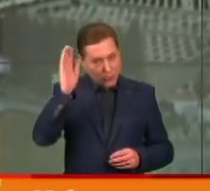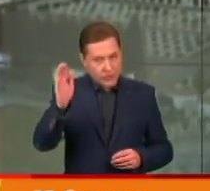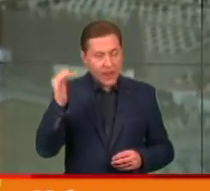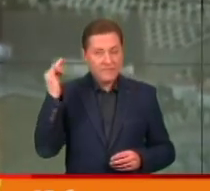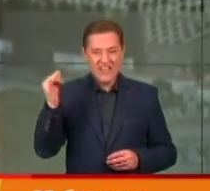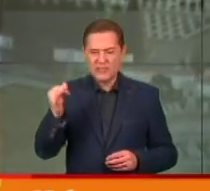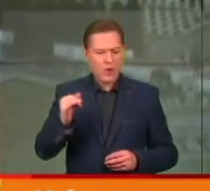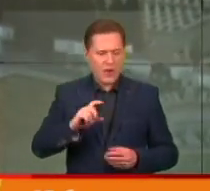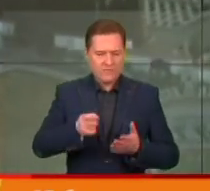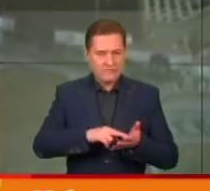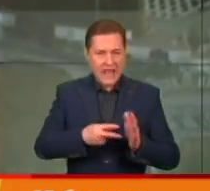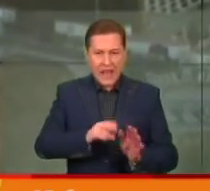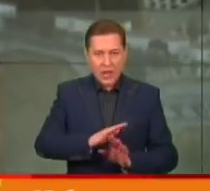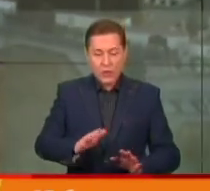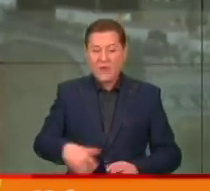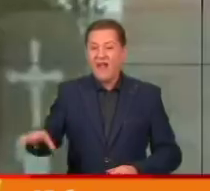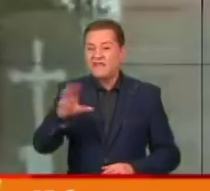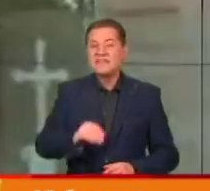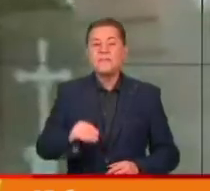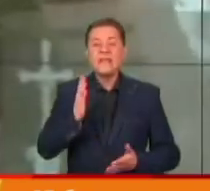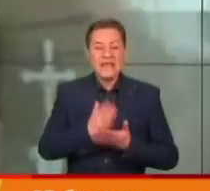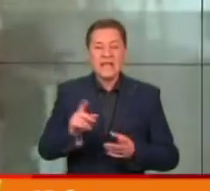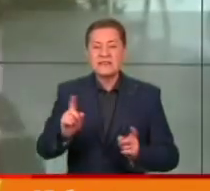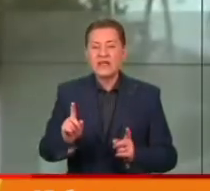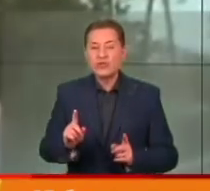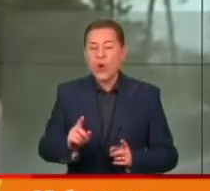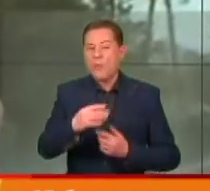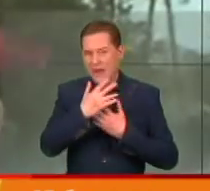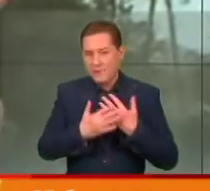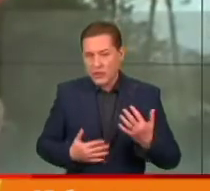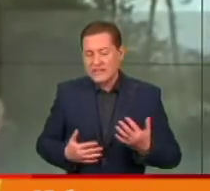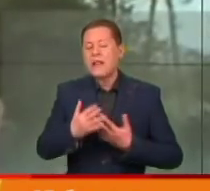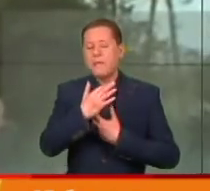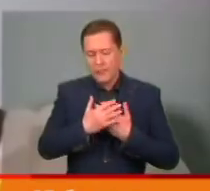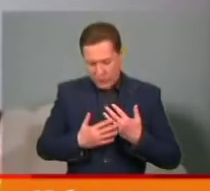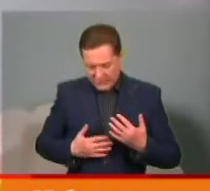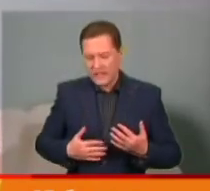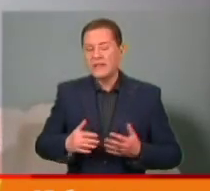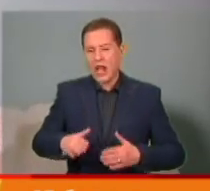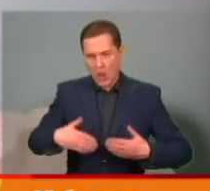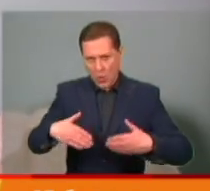Історія не економіка. Усім є за що перепросити. Перепросити і рухатись далі.